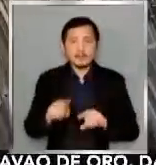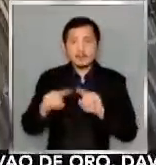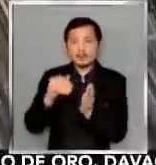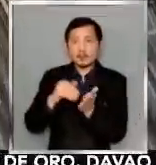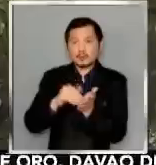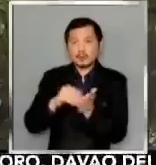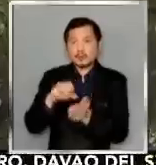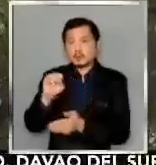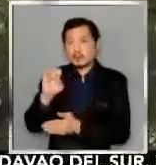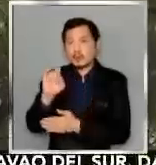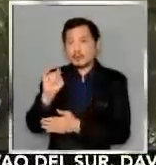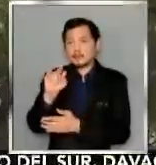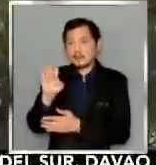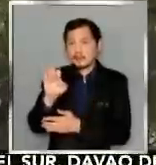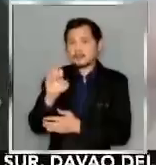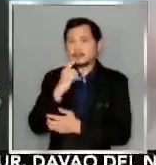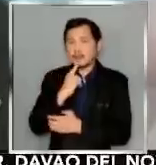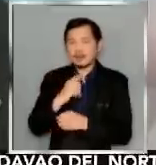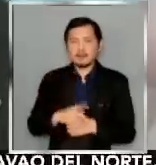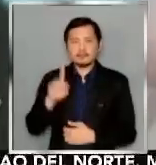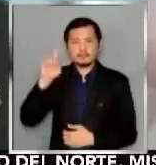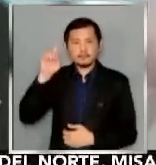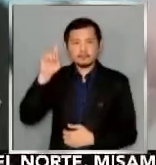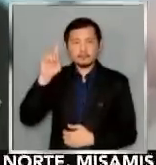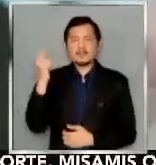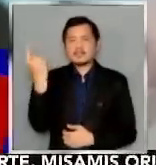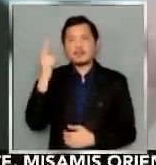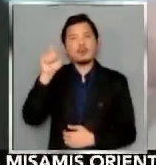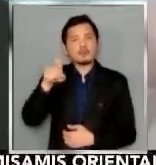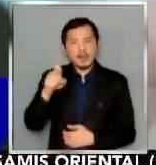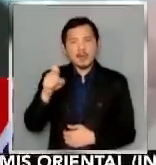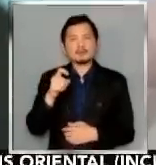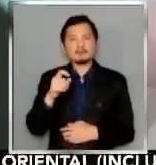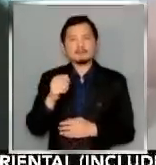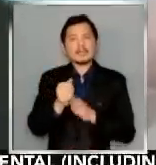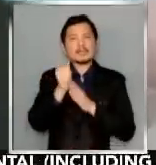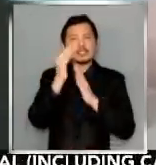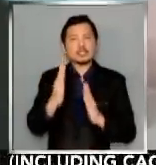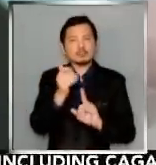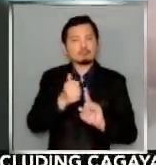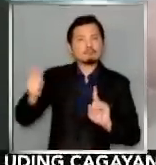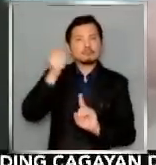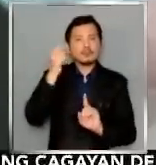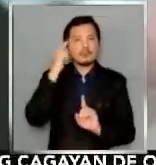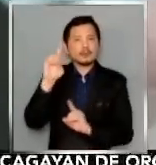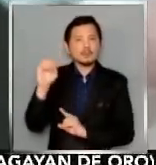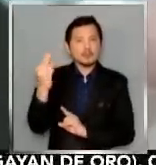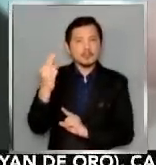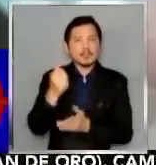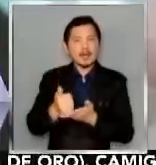be up there in the Department of Health so to give us a better direction now, no?